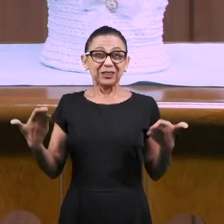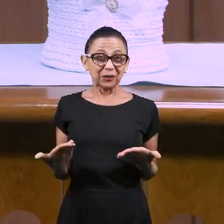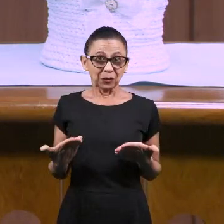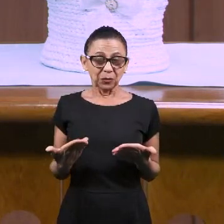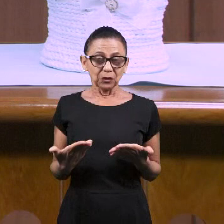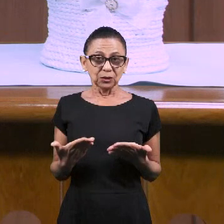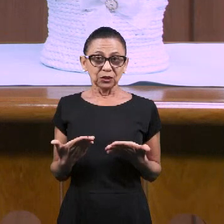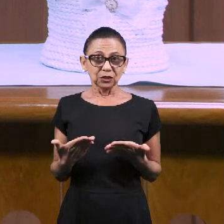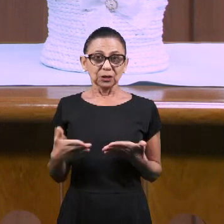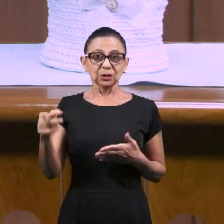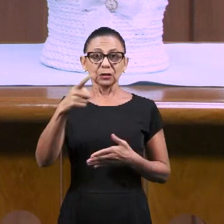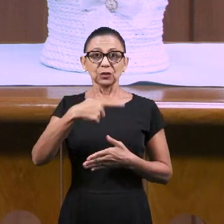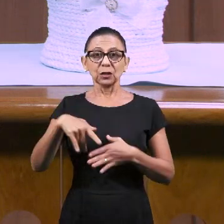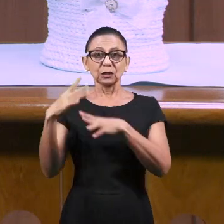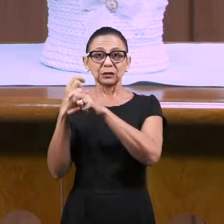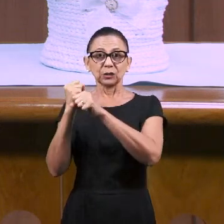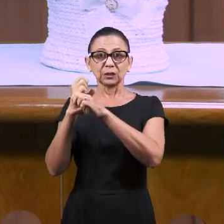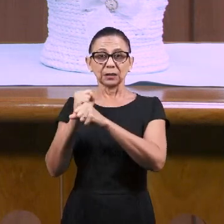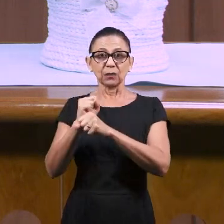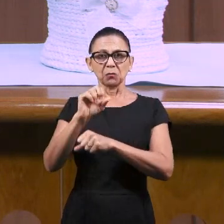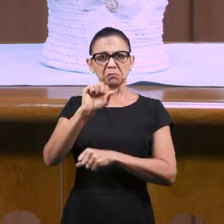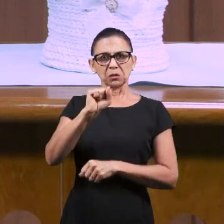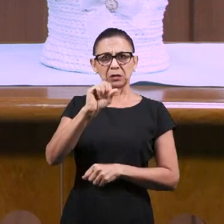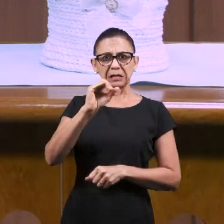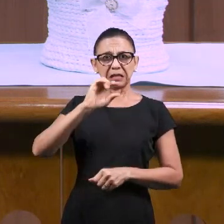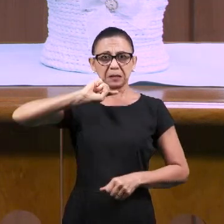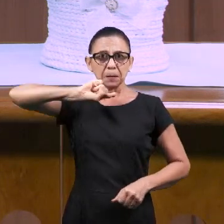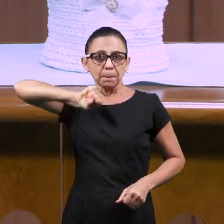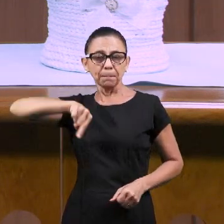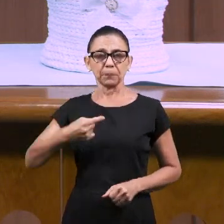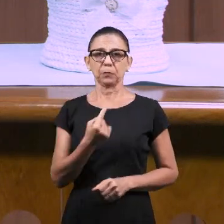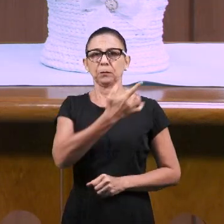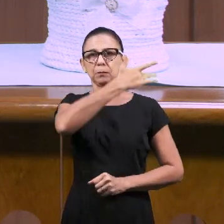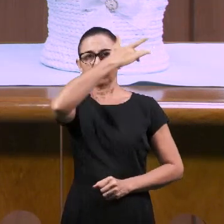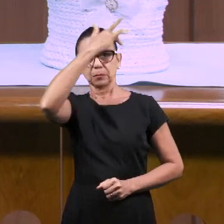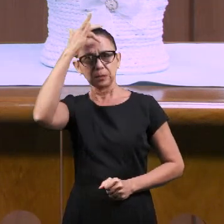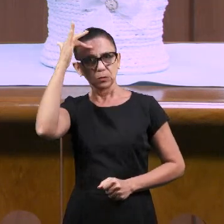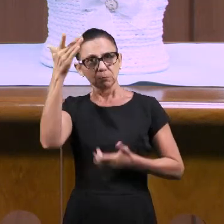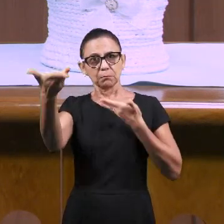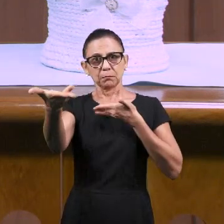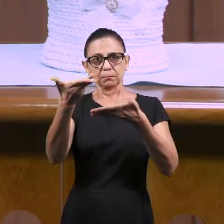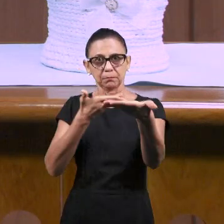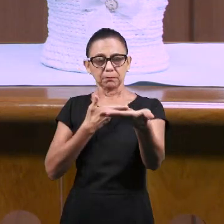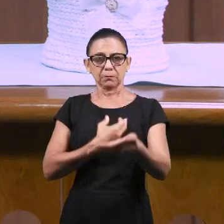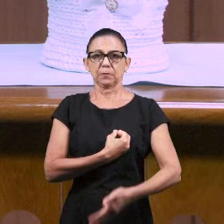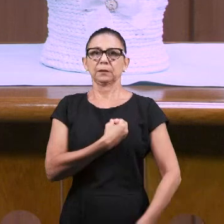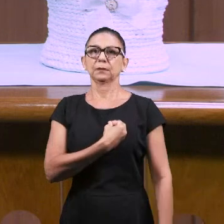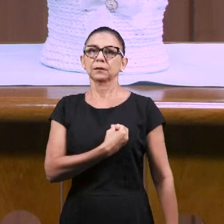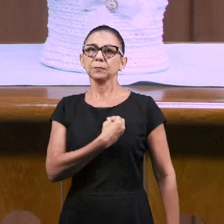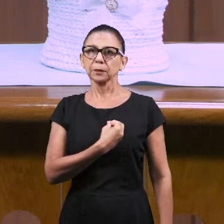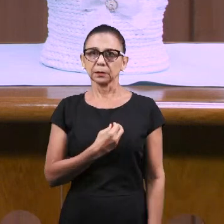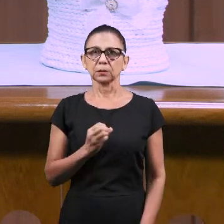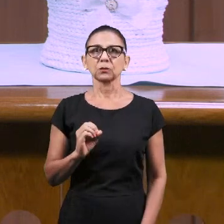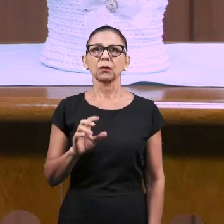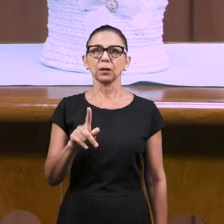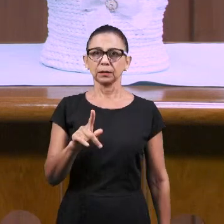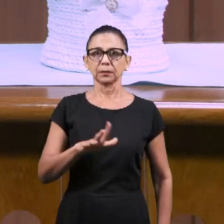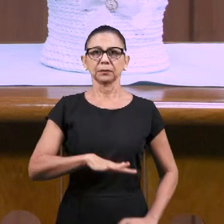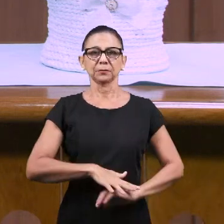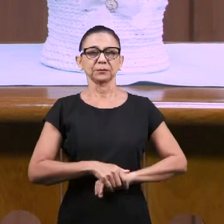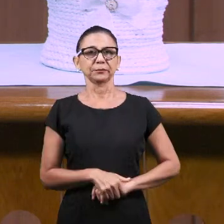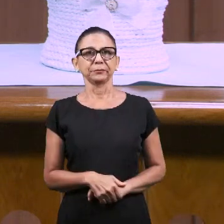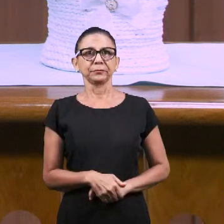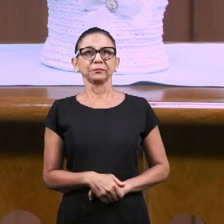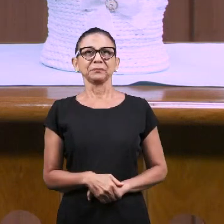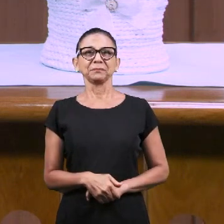000. Même ceux qui n'ont, à part ceux qui n'ont pas pu